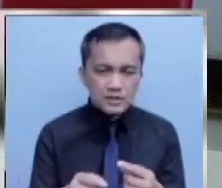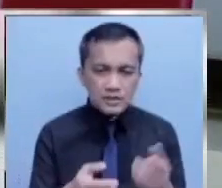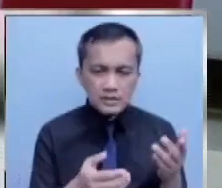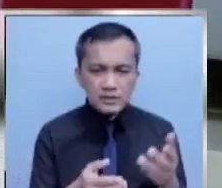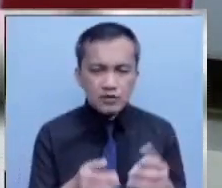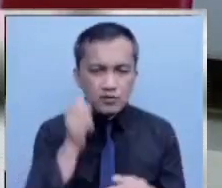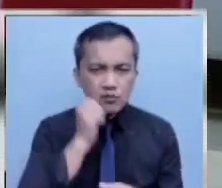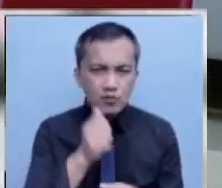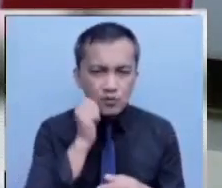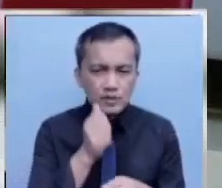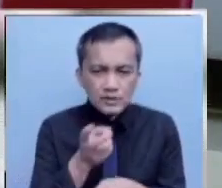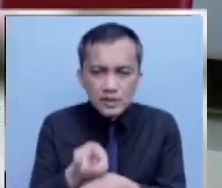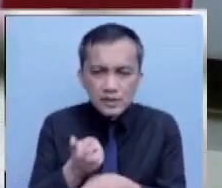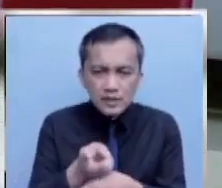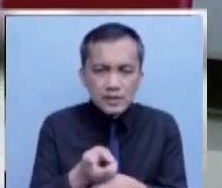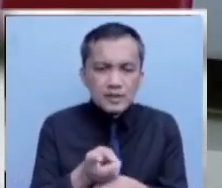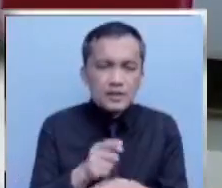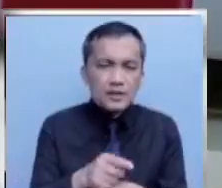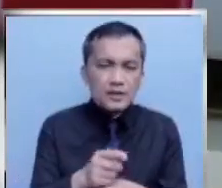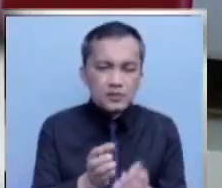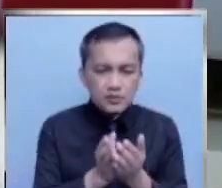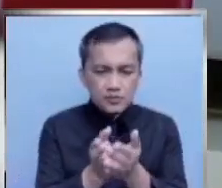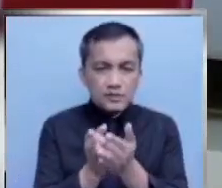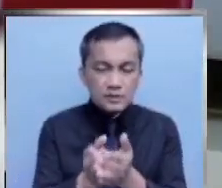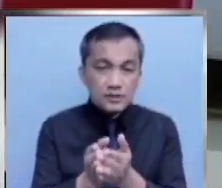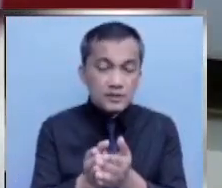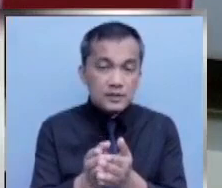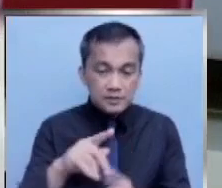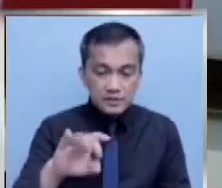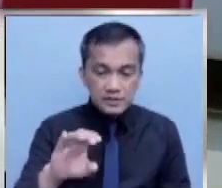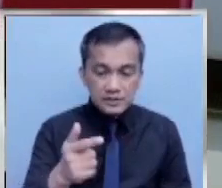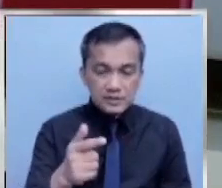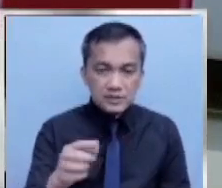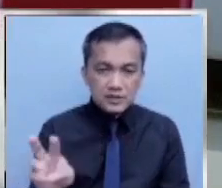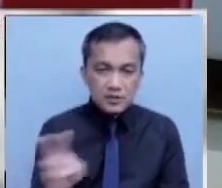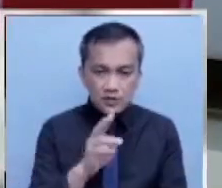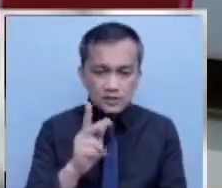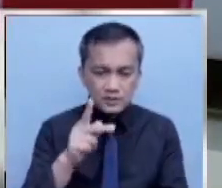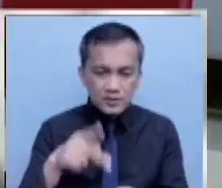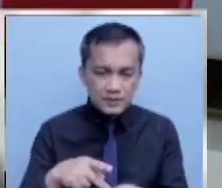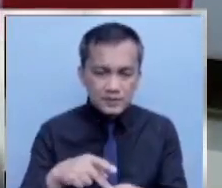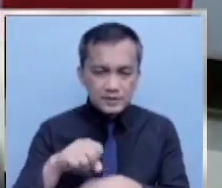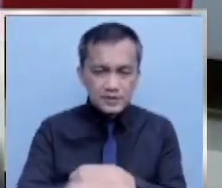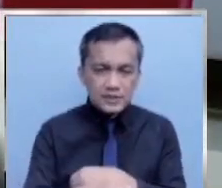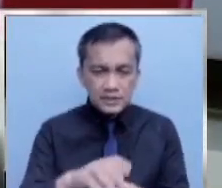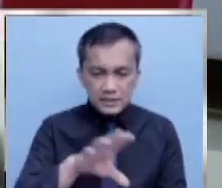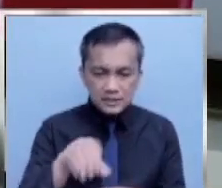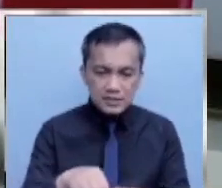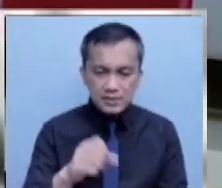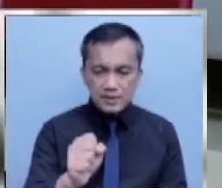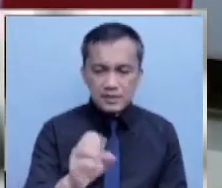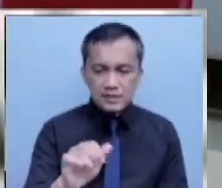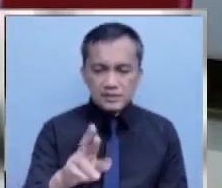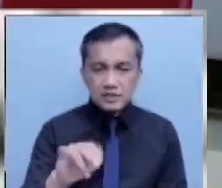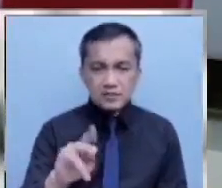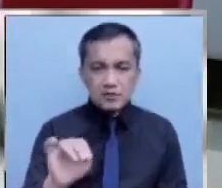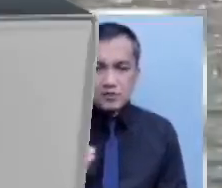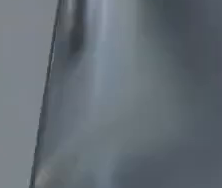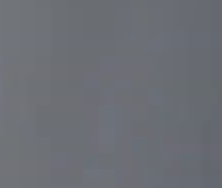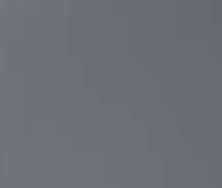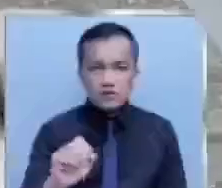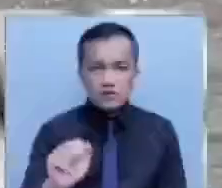ang pagpapatrolya sa West Philippine Sea kasama ang Scarborough Show. Nakatutok si June Veneracion.